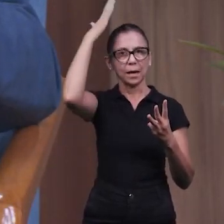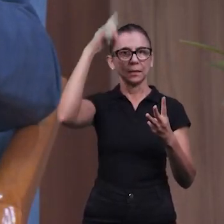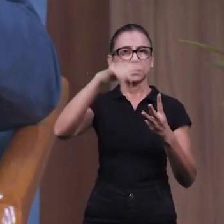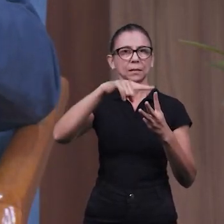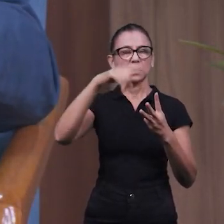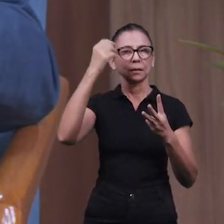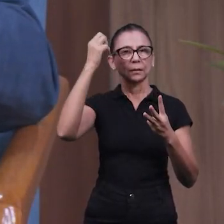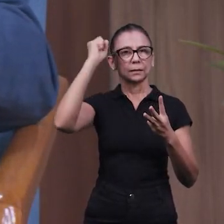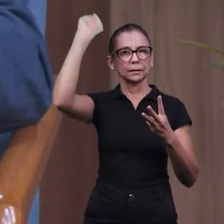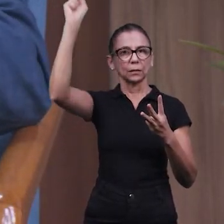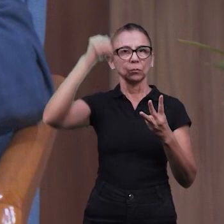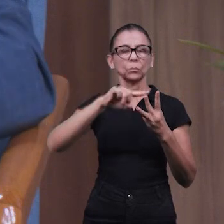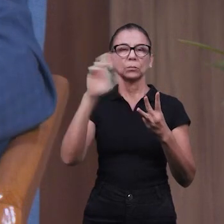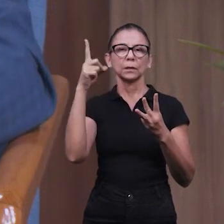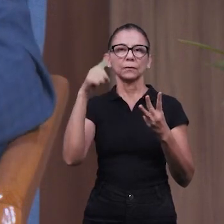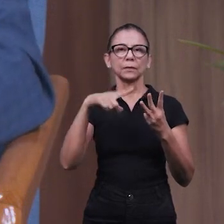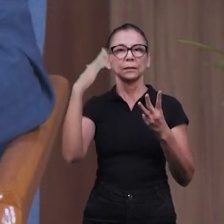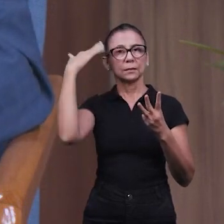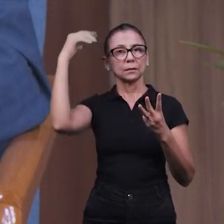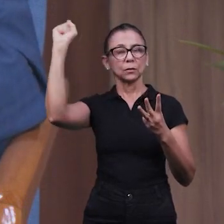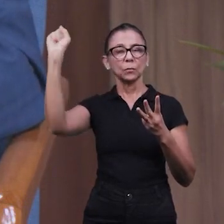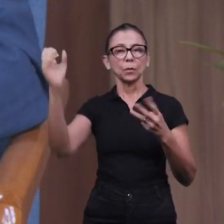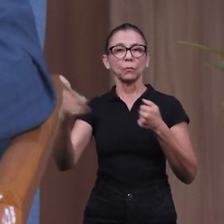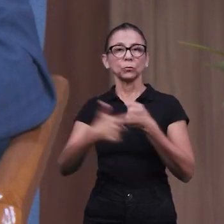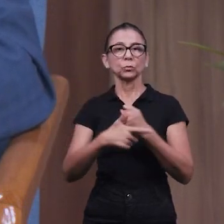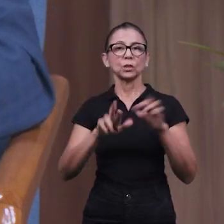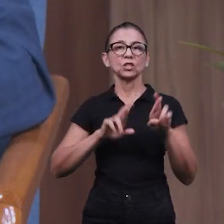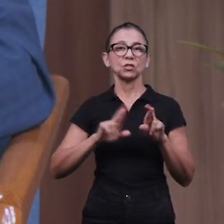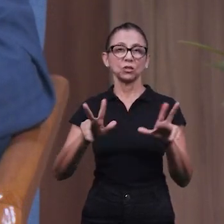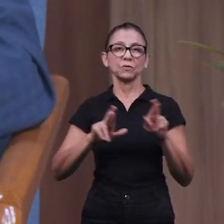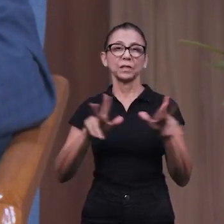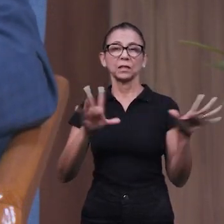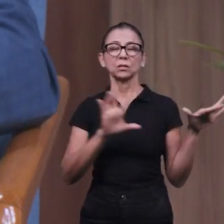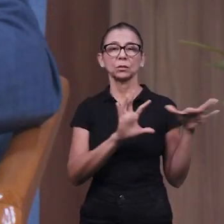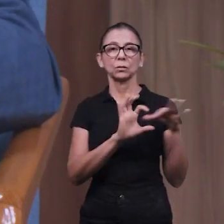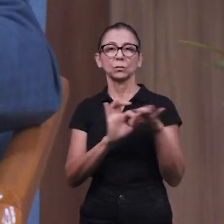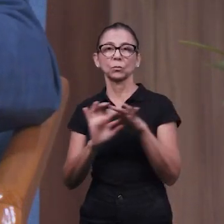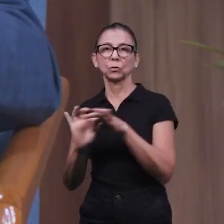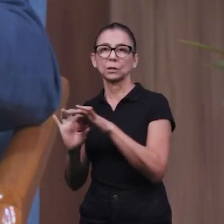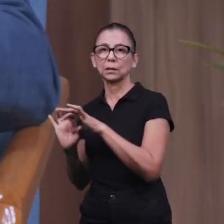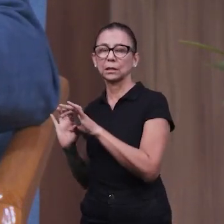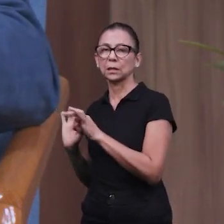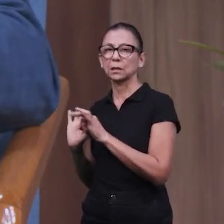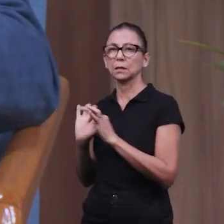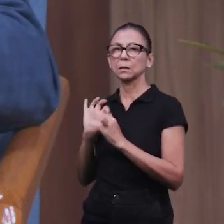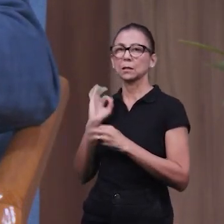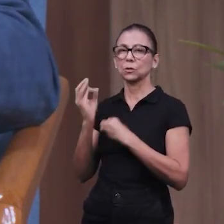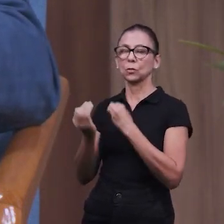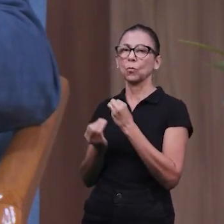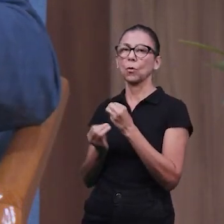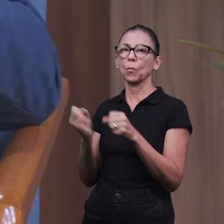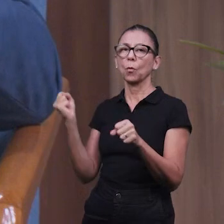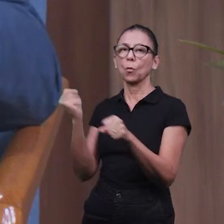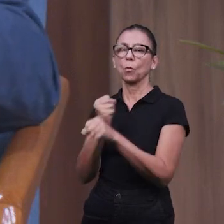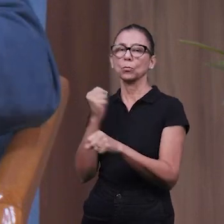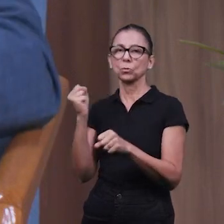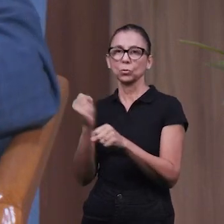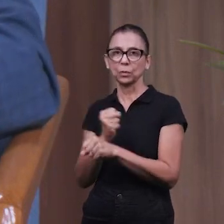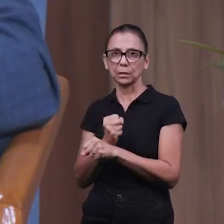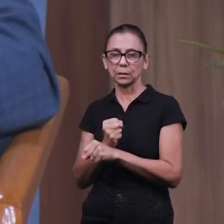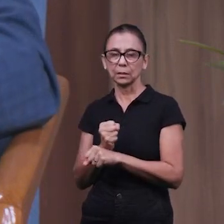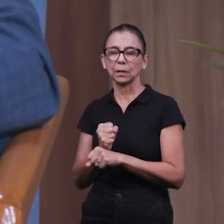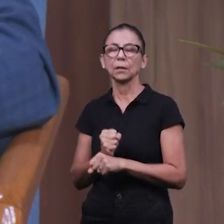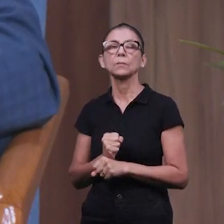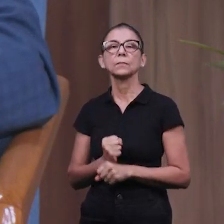ces trois premiers rois, Saül, David et Salomon, qui ont eu des rôles différents dans le contexte de